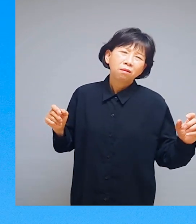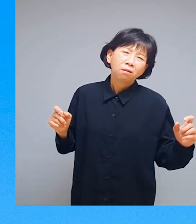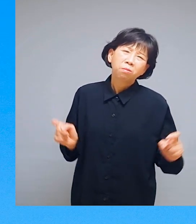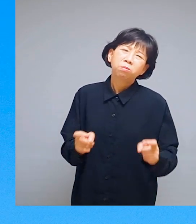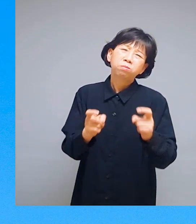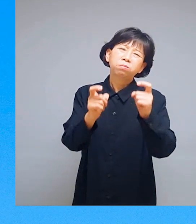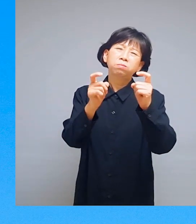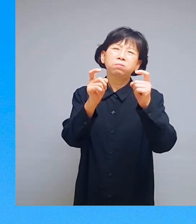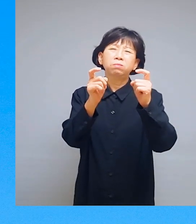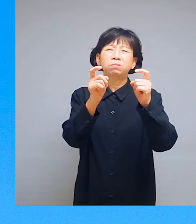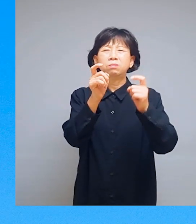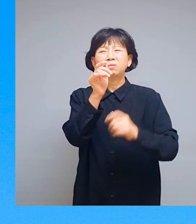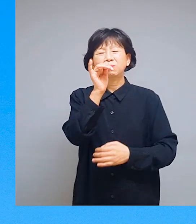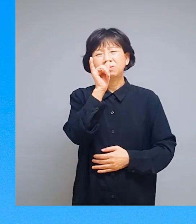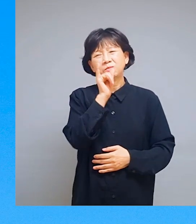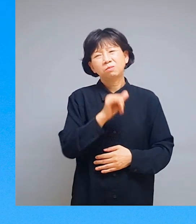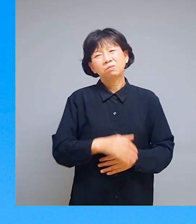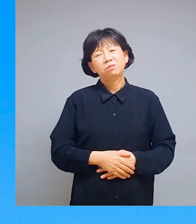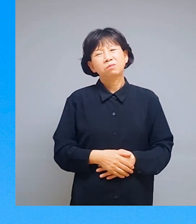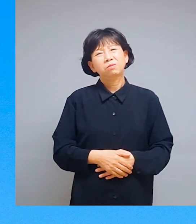시끌시끌해요.